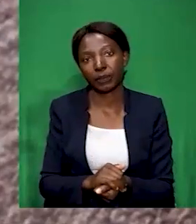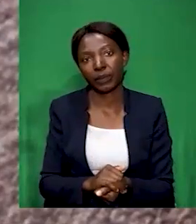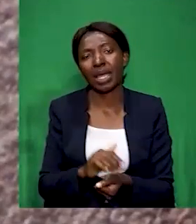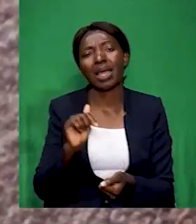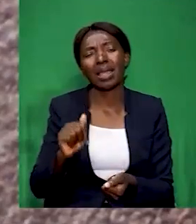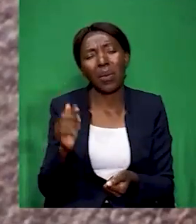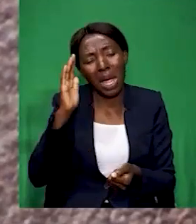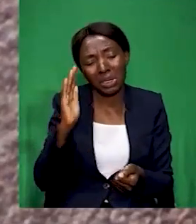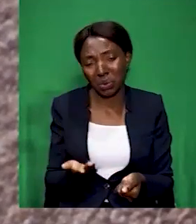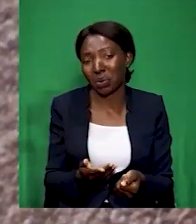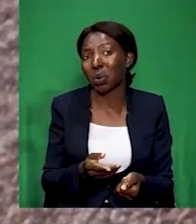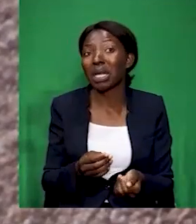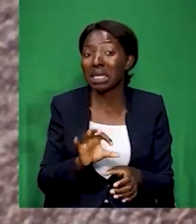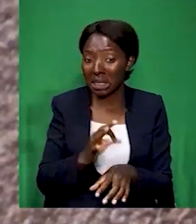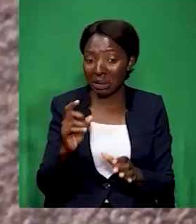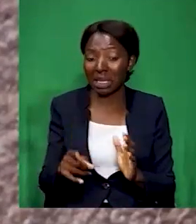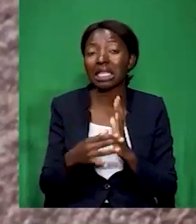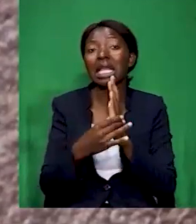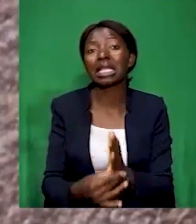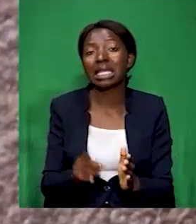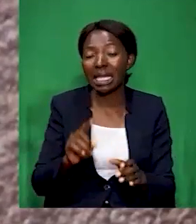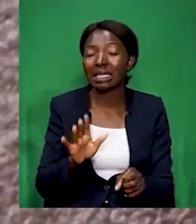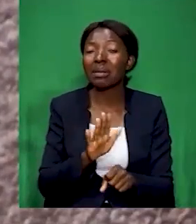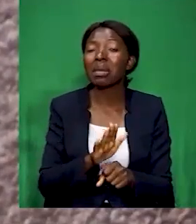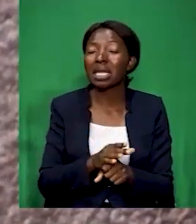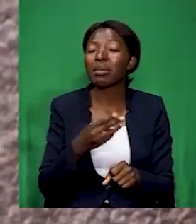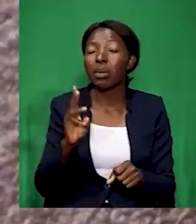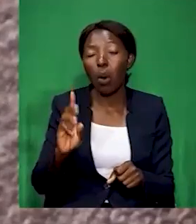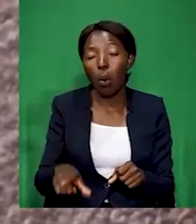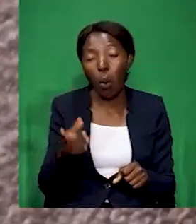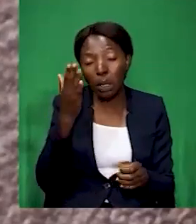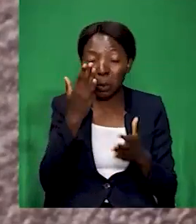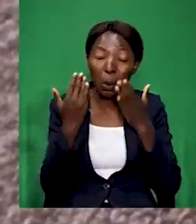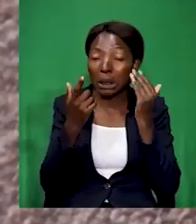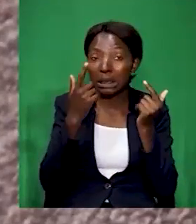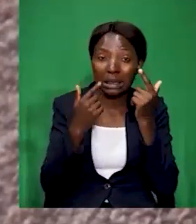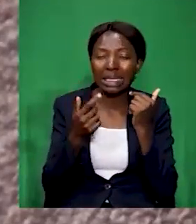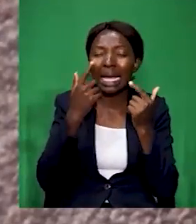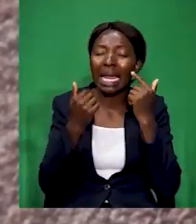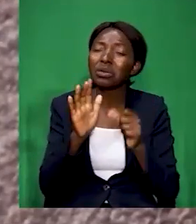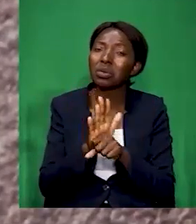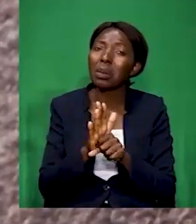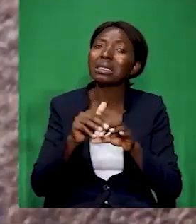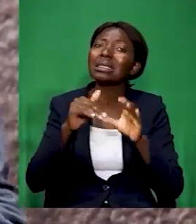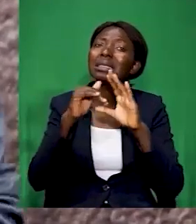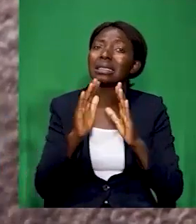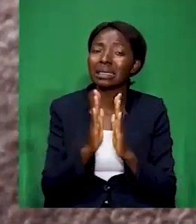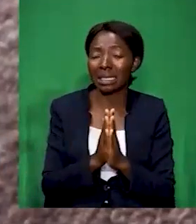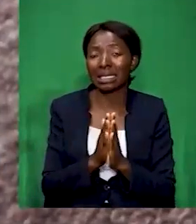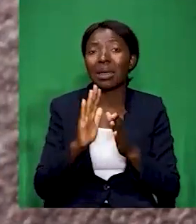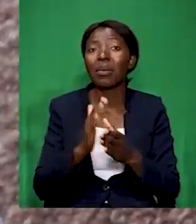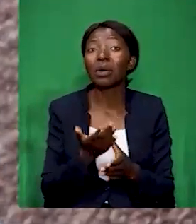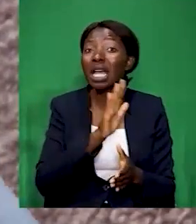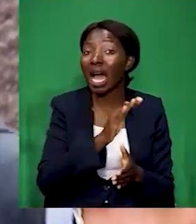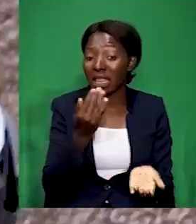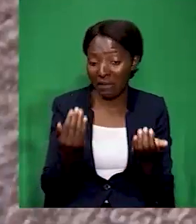ndoshamisika kuti mweyai unotungamira wokuti chirikadzi dzaifanira kupukutwa musodzi pachurch dzinochema nemhaka yechurch yekuti nherera